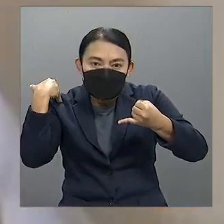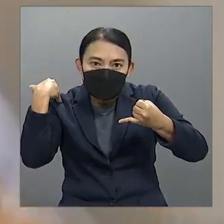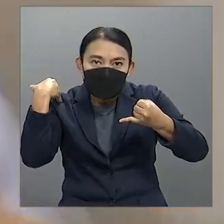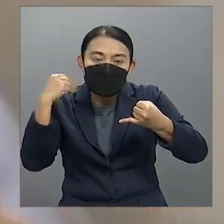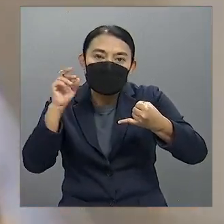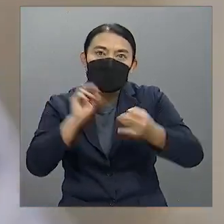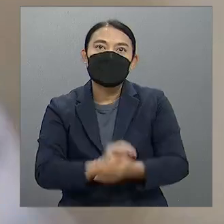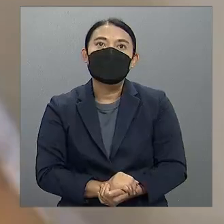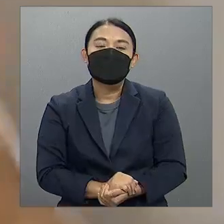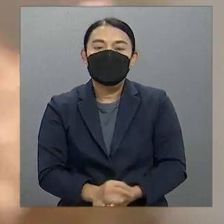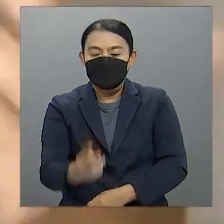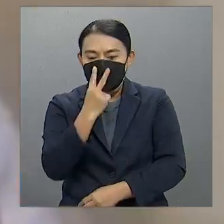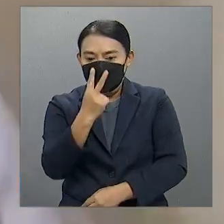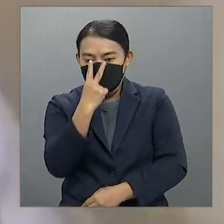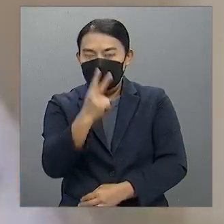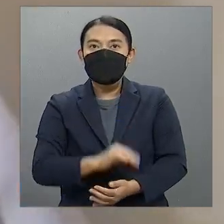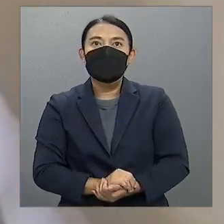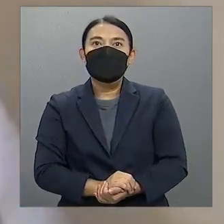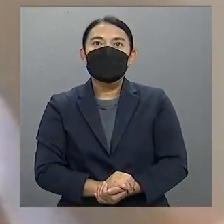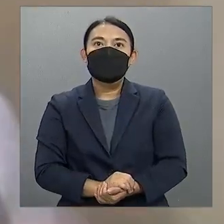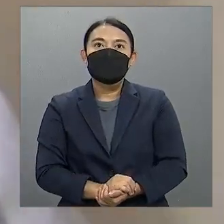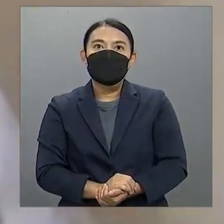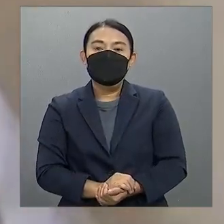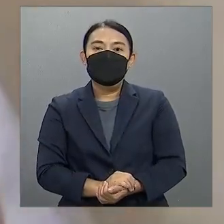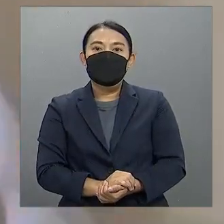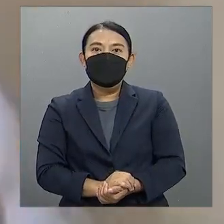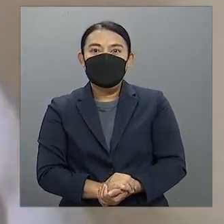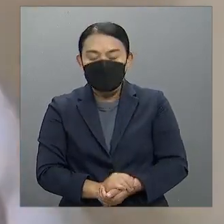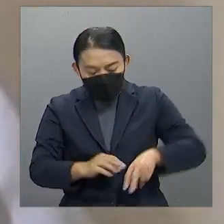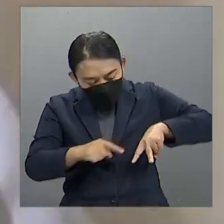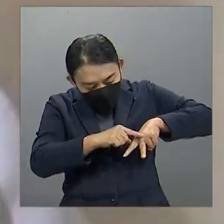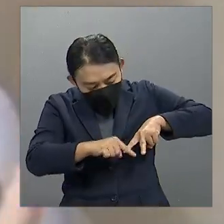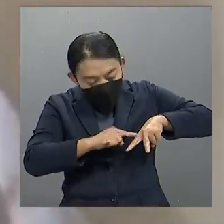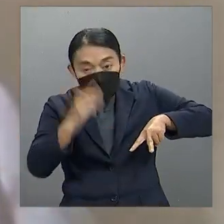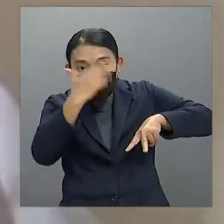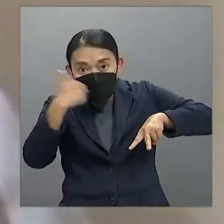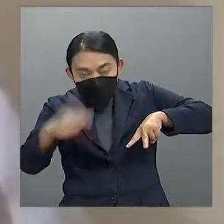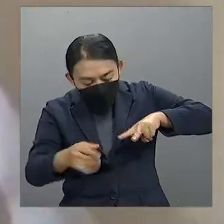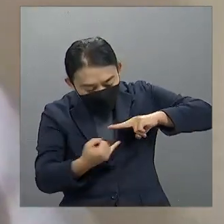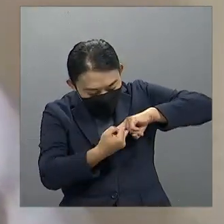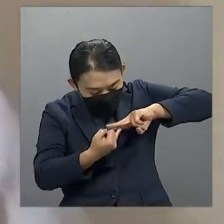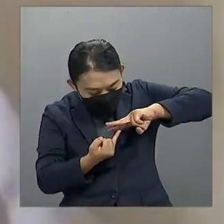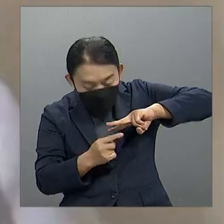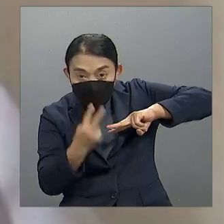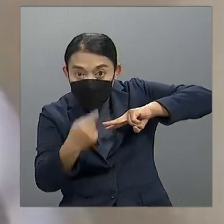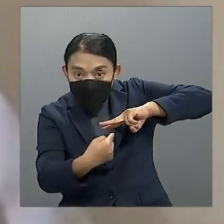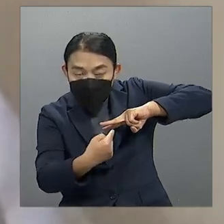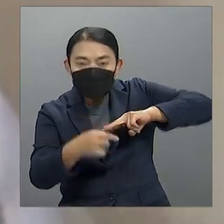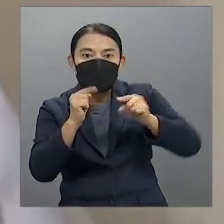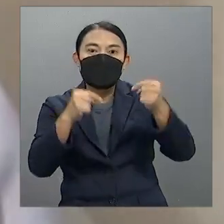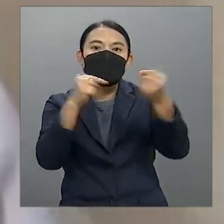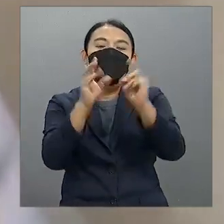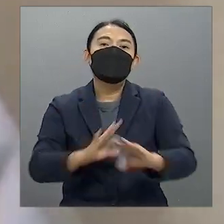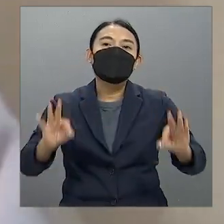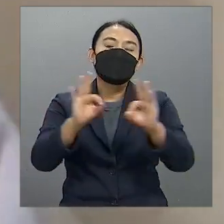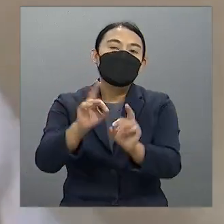นได้ว่านอกจากเราเสียความสวยงามของที่ขาแล้วเนี่ยเส้นเลือดขอดก็ยังเป็นภาวะที่ต้องระวังยังไงพบแพทย์เพื่อได้รับคำแนะน